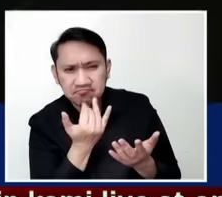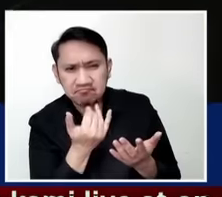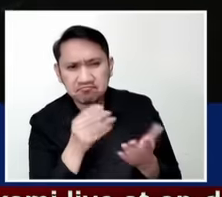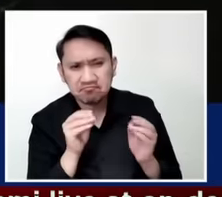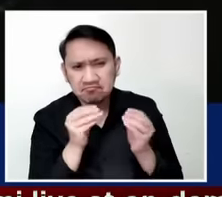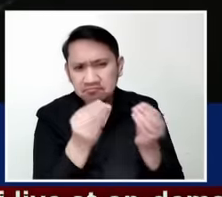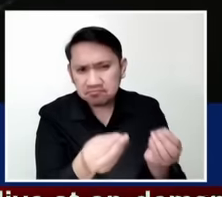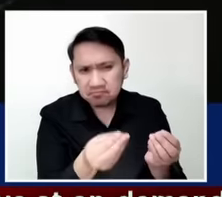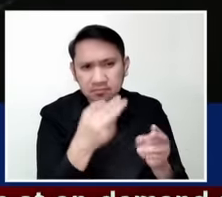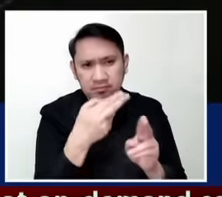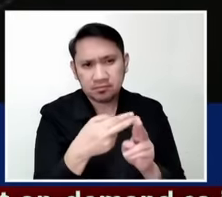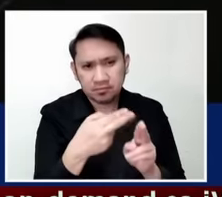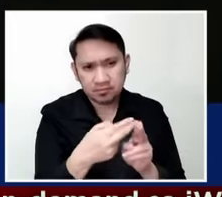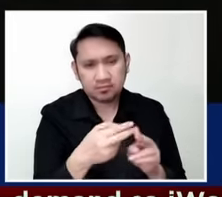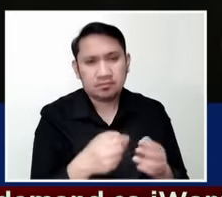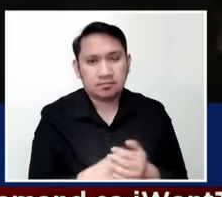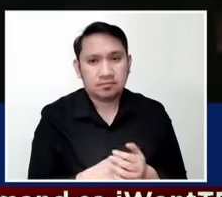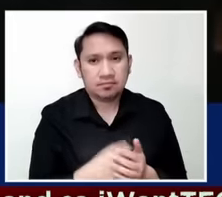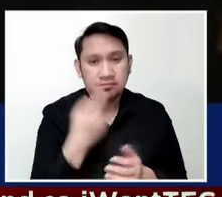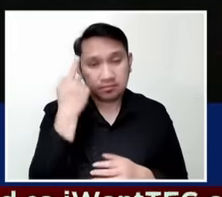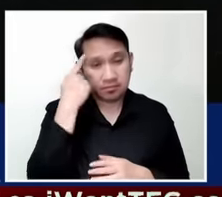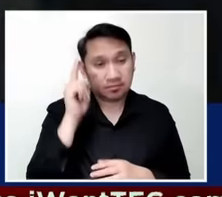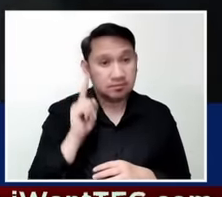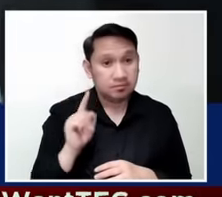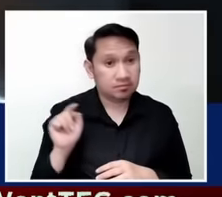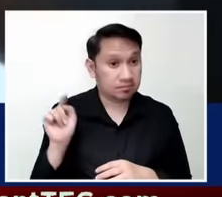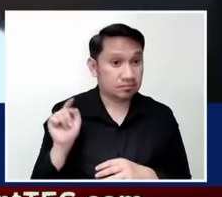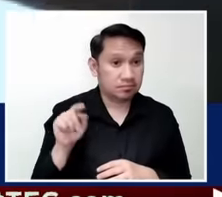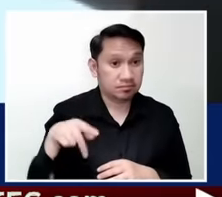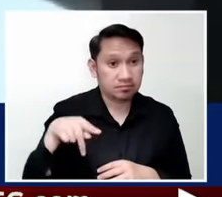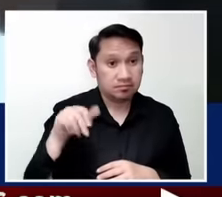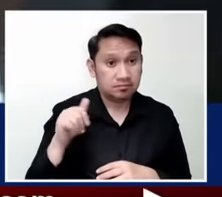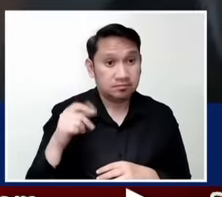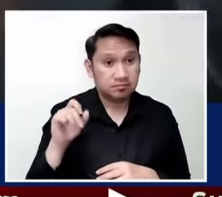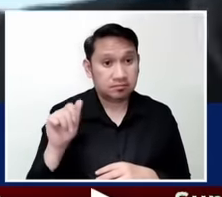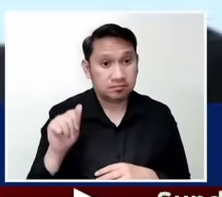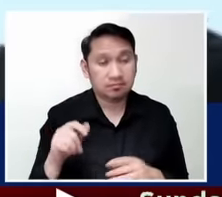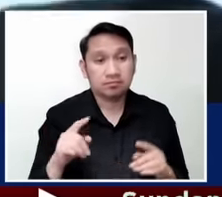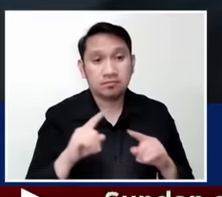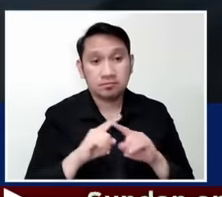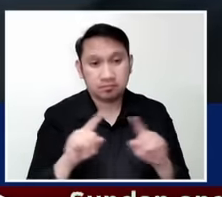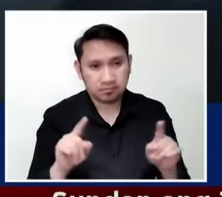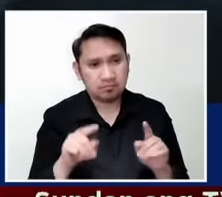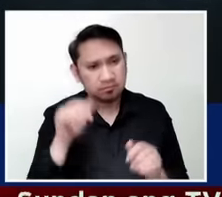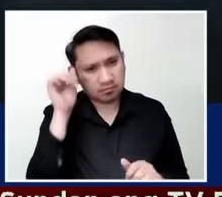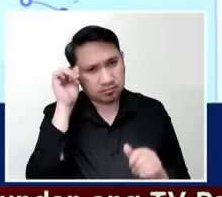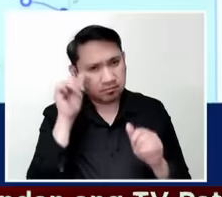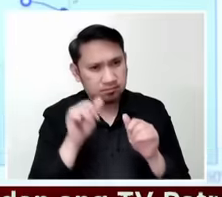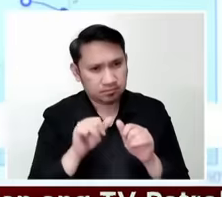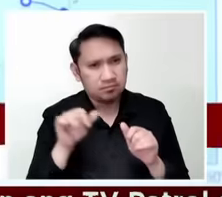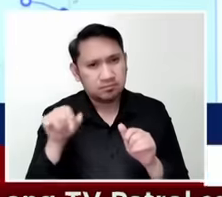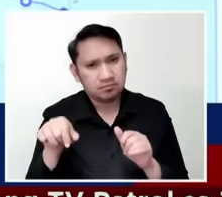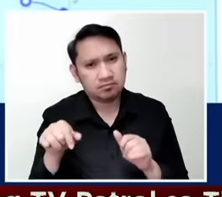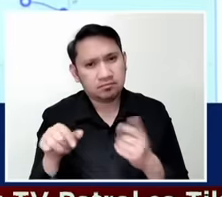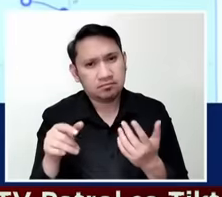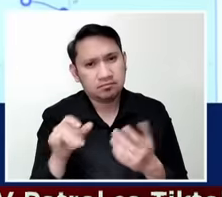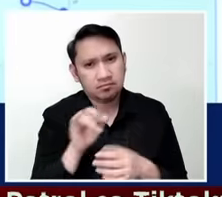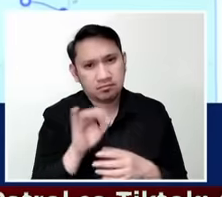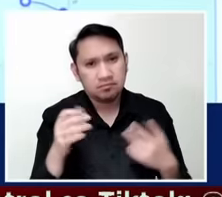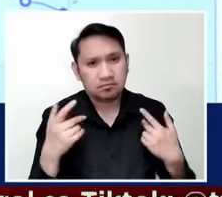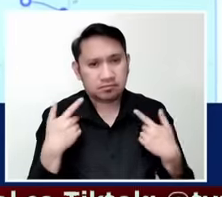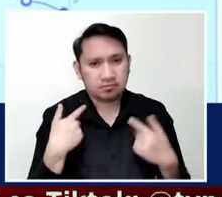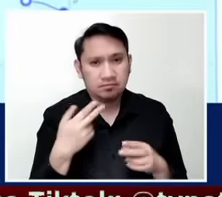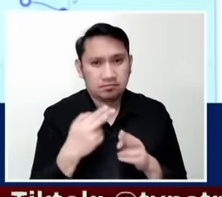bagyo? Para sa warning agencies tulad ng Pag-asa, mas madali ang recall sa paparating na bagyo kung may pangalan